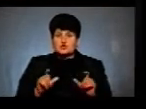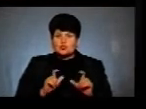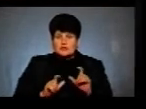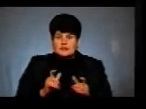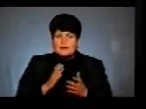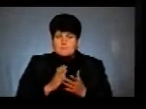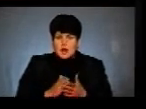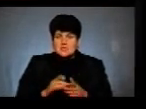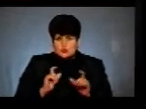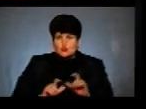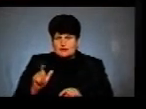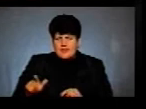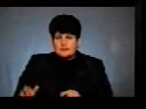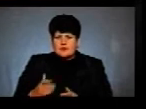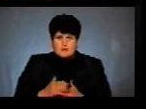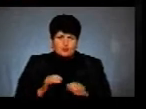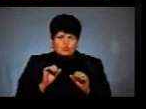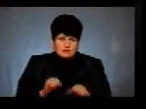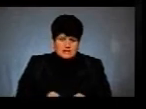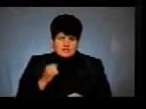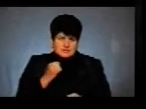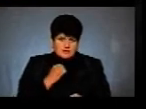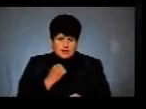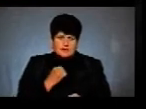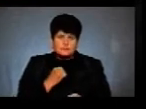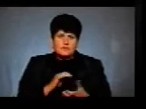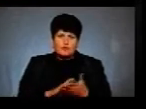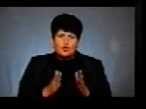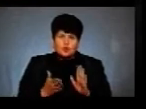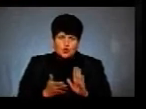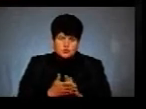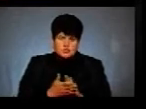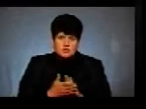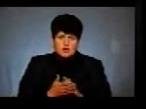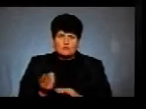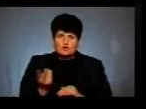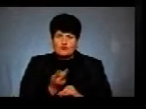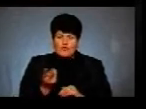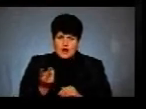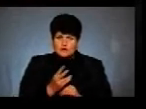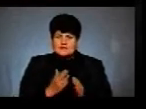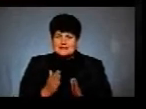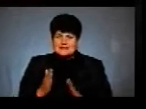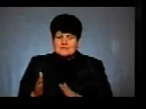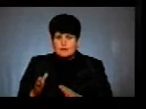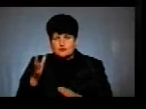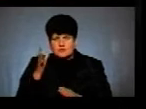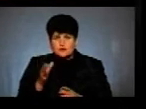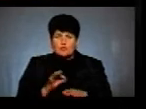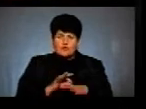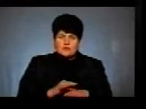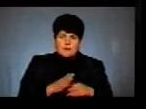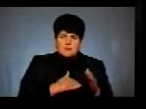мають можливість завдяки положенню про дуальну систему освіти проходити практику чи в тій самій